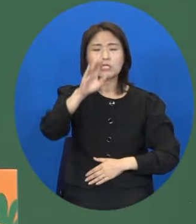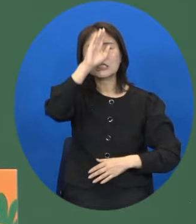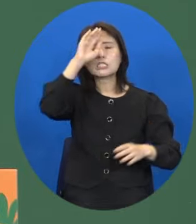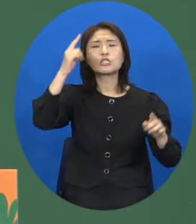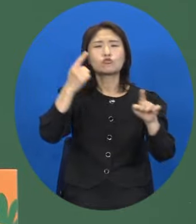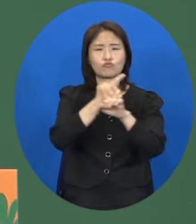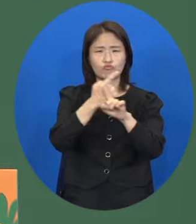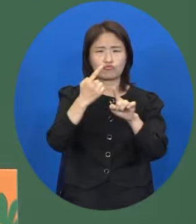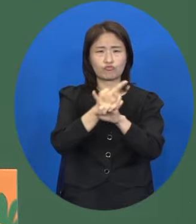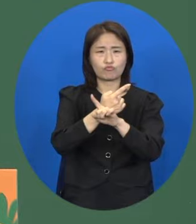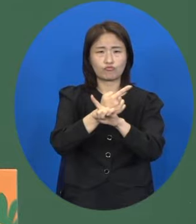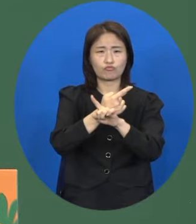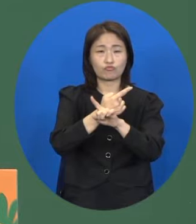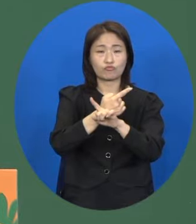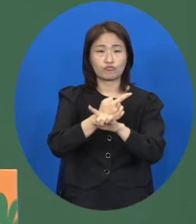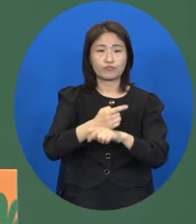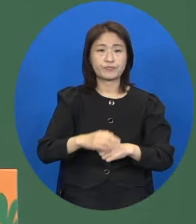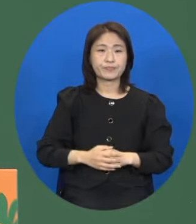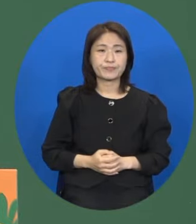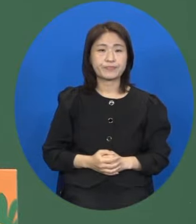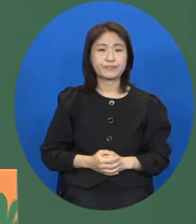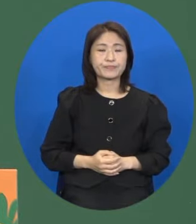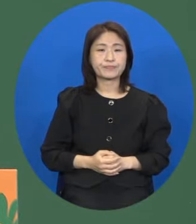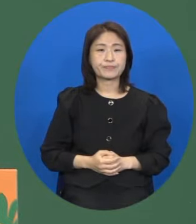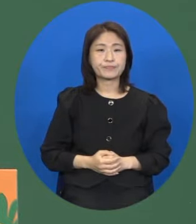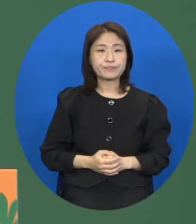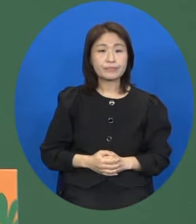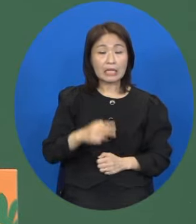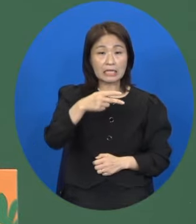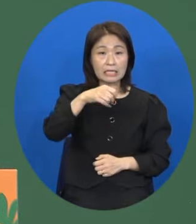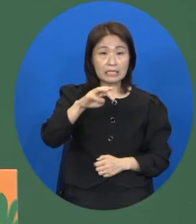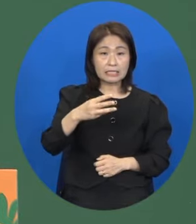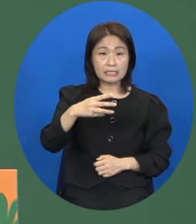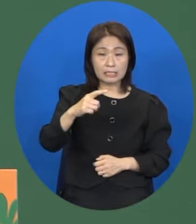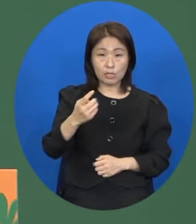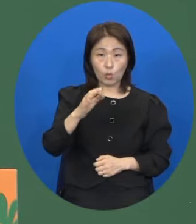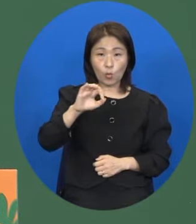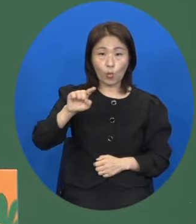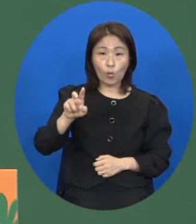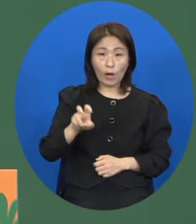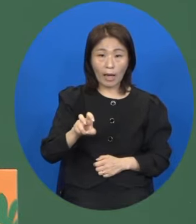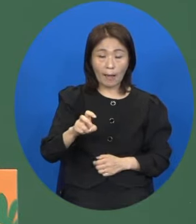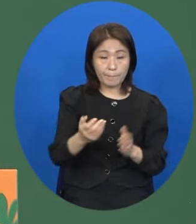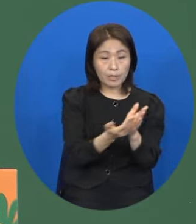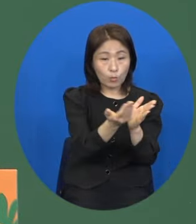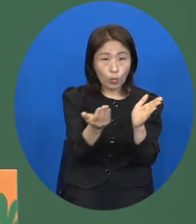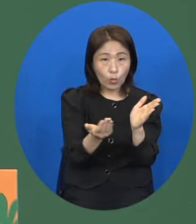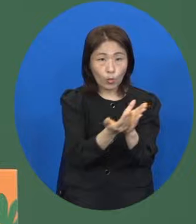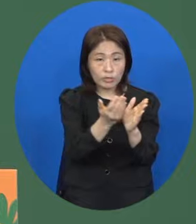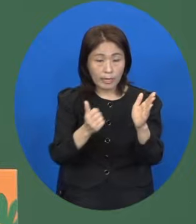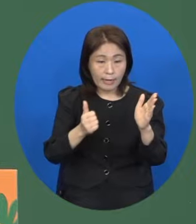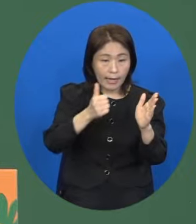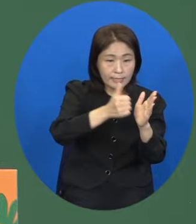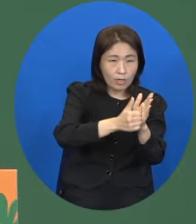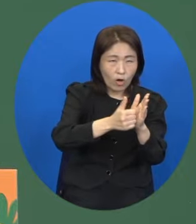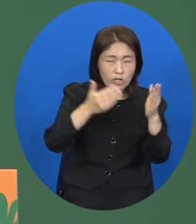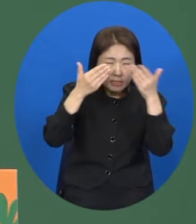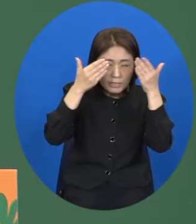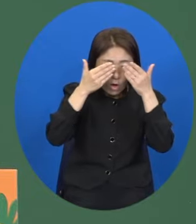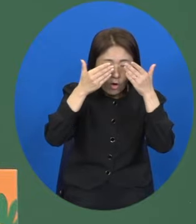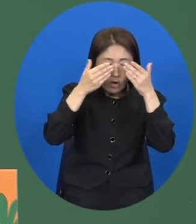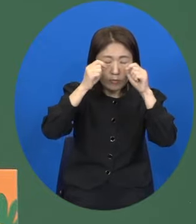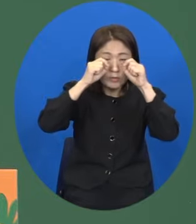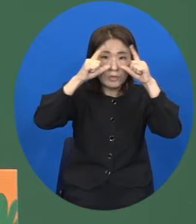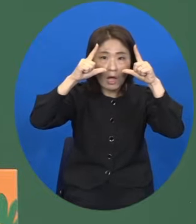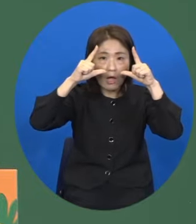치유하셨습니다. 7절에 기록된 말씀은 실로암 모태에 가서 씻으라 하니 씻고 밝아졌다라고